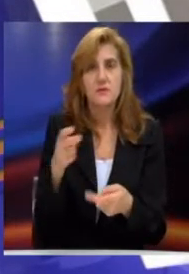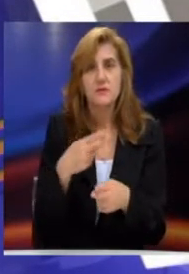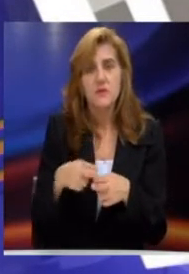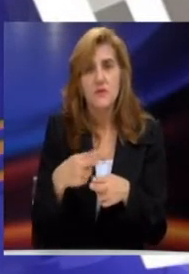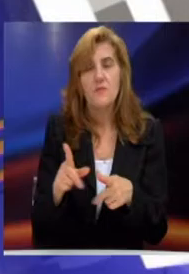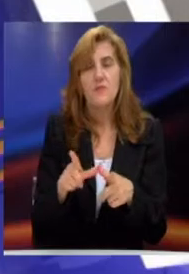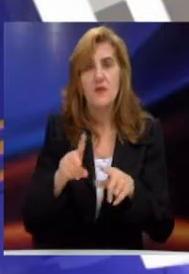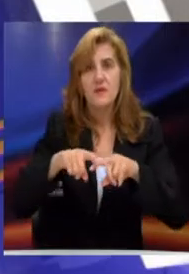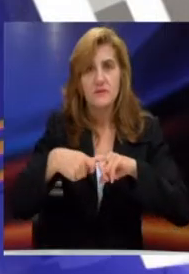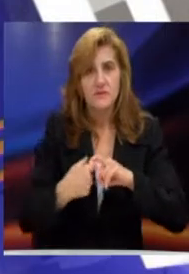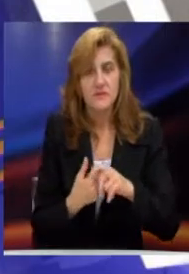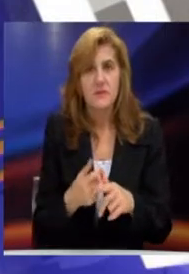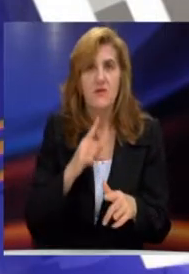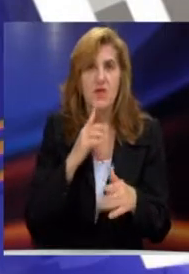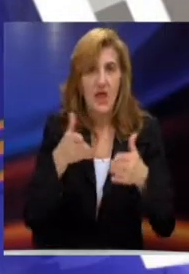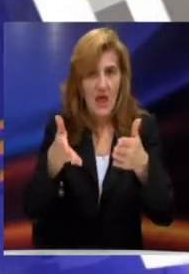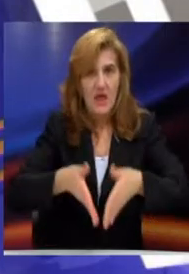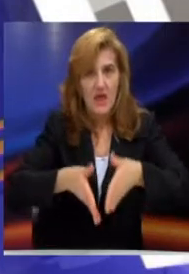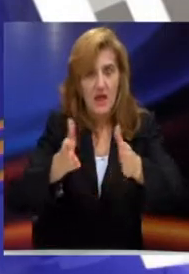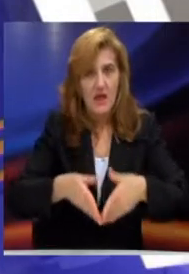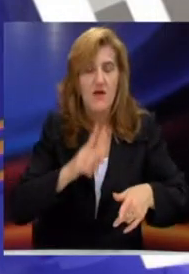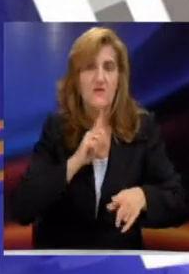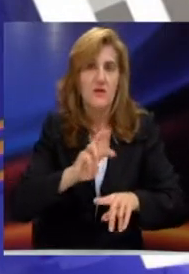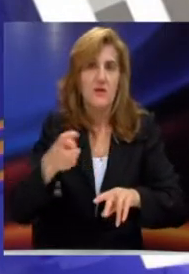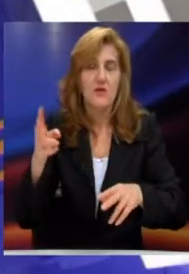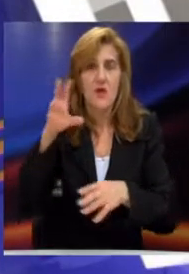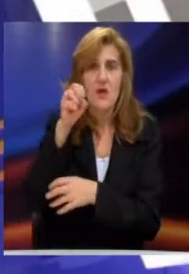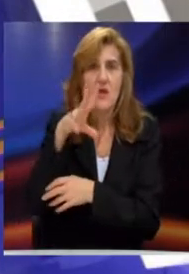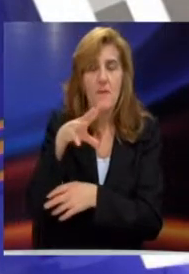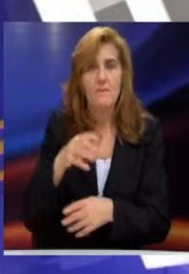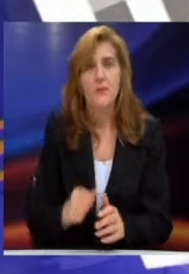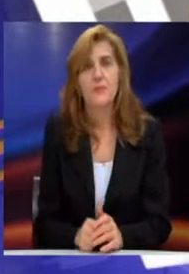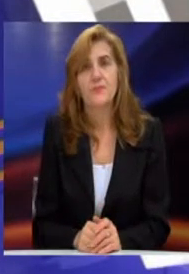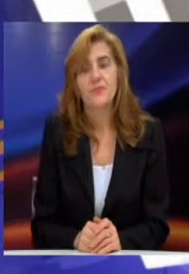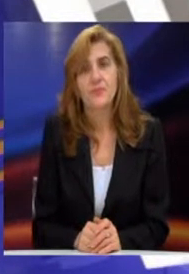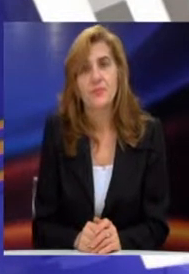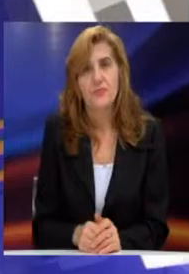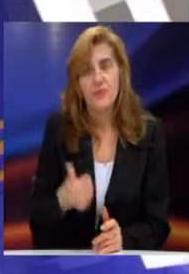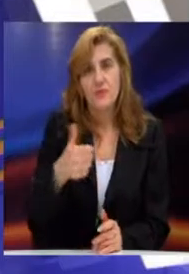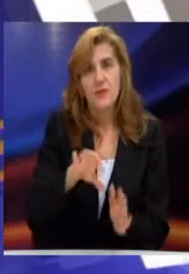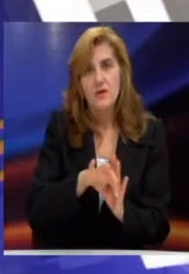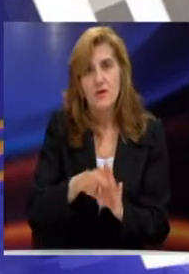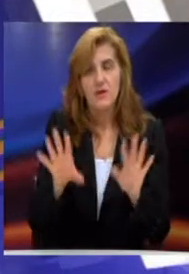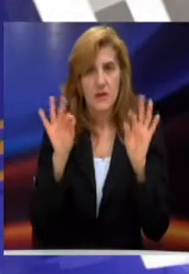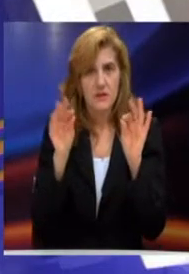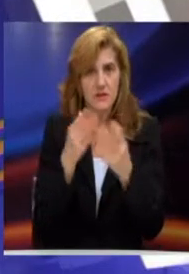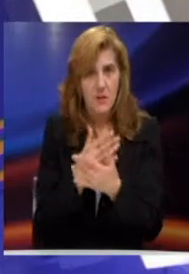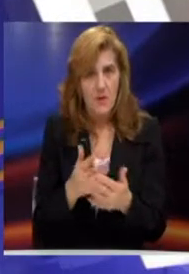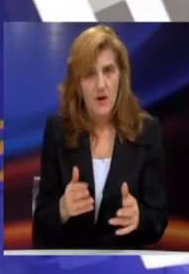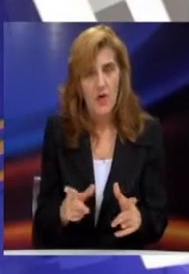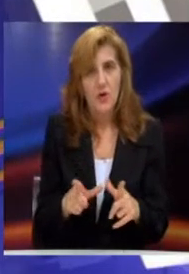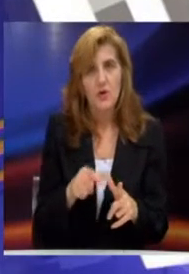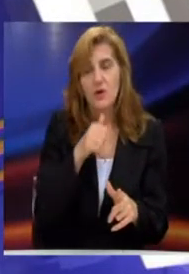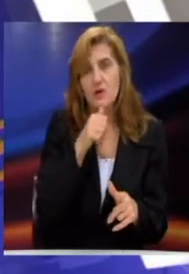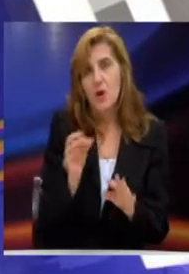i za nabavku opreme za operacioni blok, to jest kreveta, sterilizatora i lampi. Također, deo sredstava u iznosu od po 10 miliona